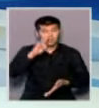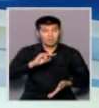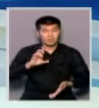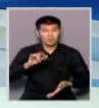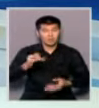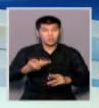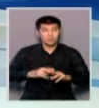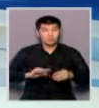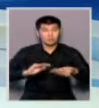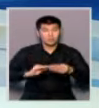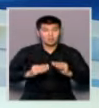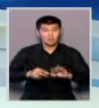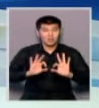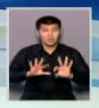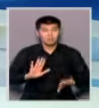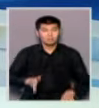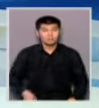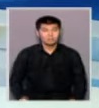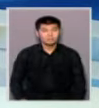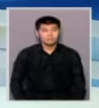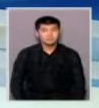«Болашақ». Подробнее в следующем видеоматериале.